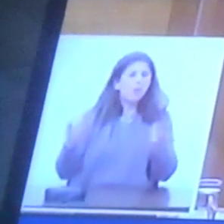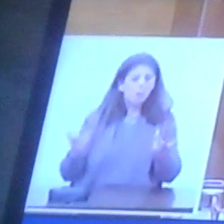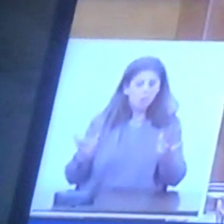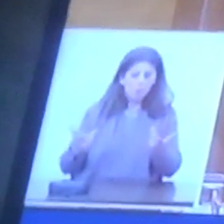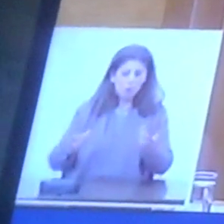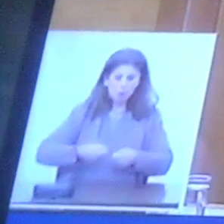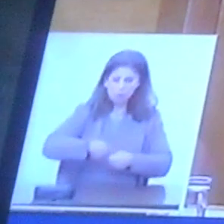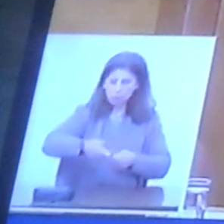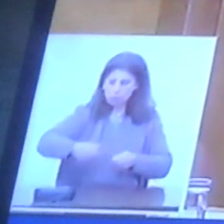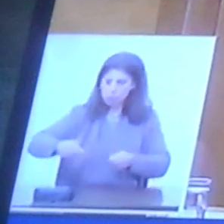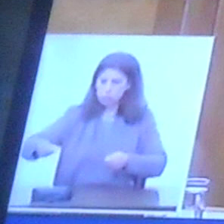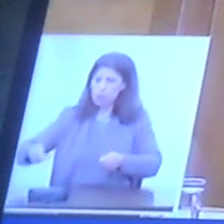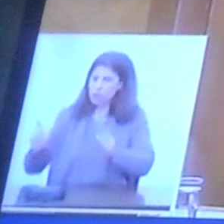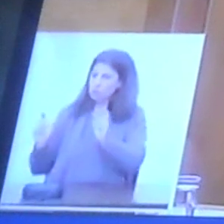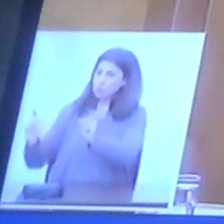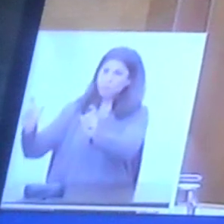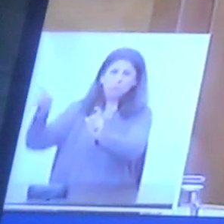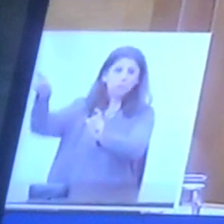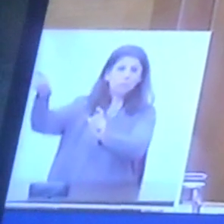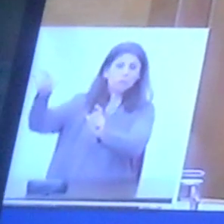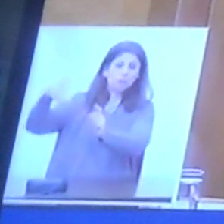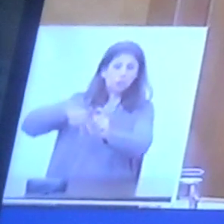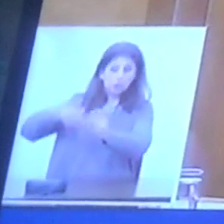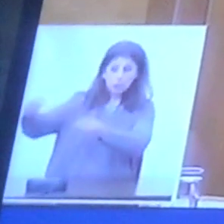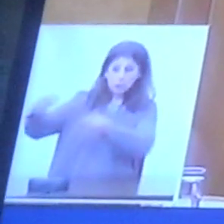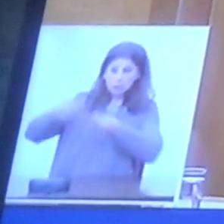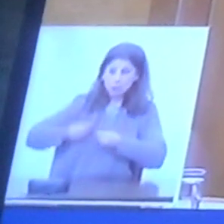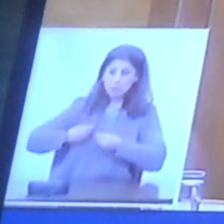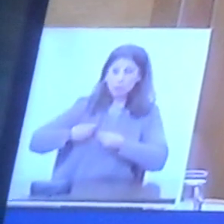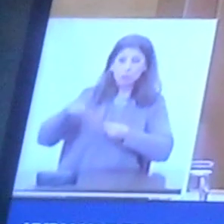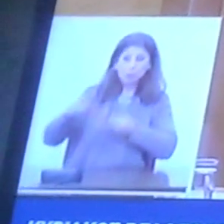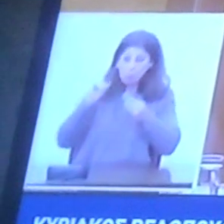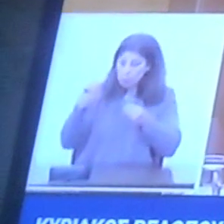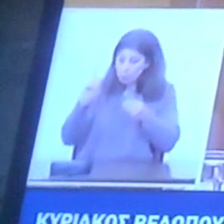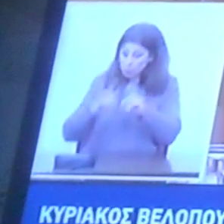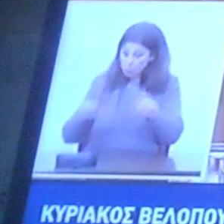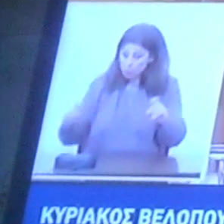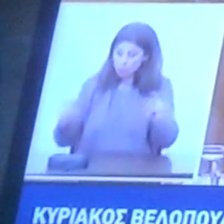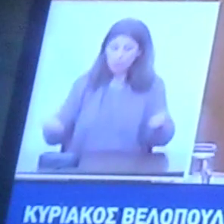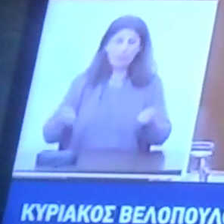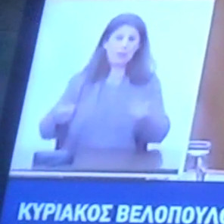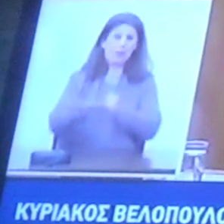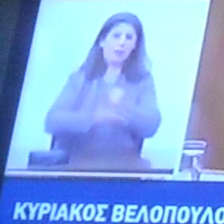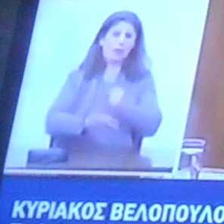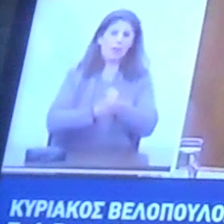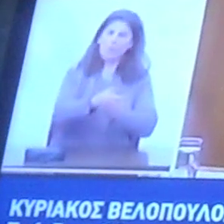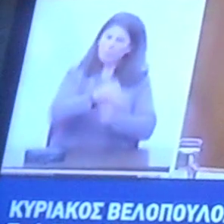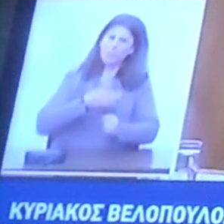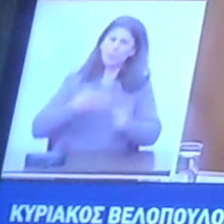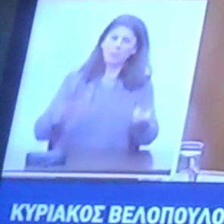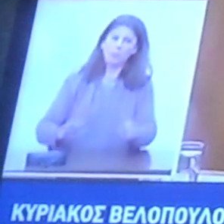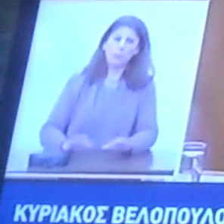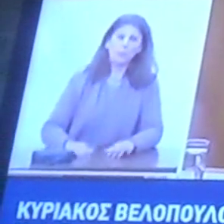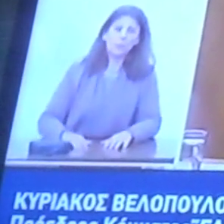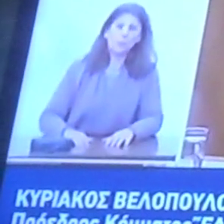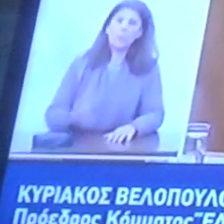εσύ επιβάλλεις εμπάργκο σε μια χώρα που σου δίνει το πρωτόγιο προϊόν για να κάνεις γεωργική καλλιέργεια. Για πείτε μου εσείς, βρήκατε ασφαλιστική